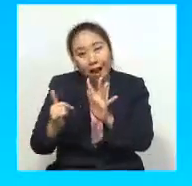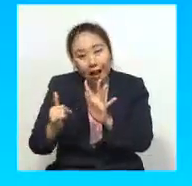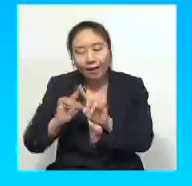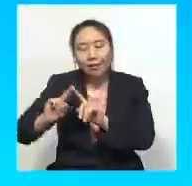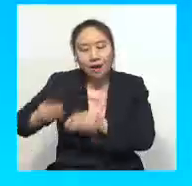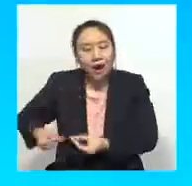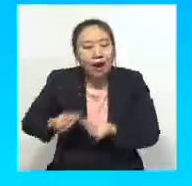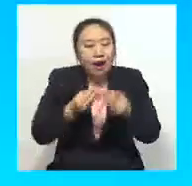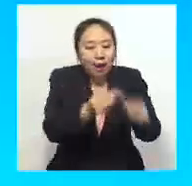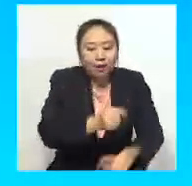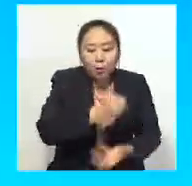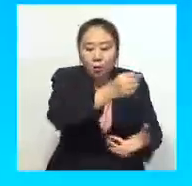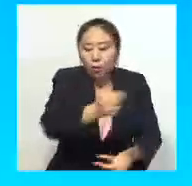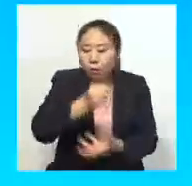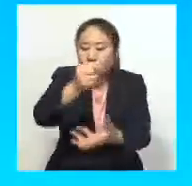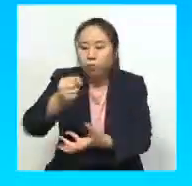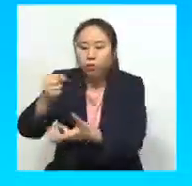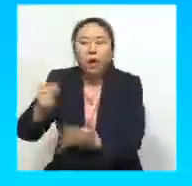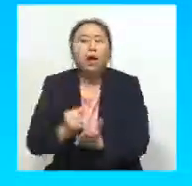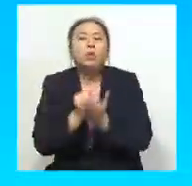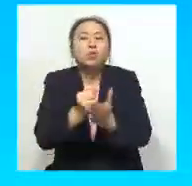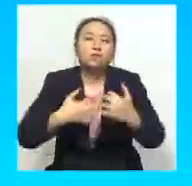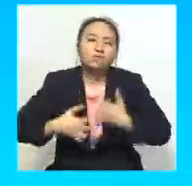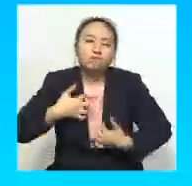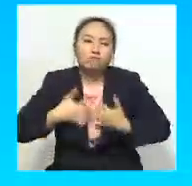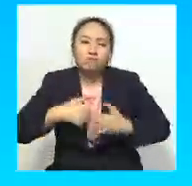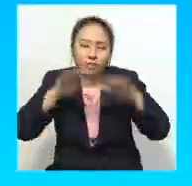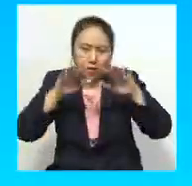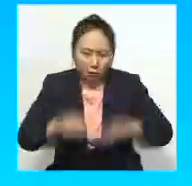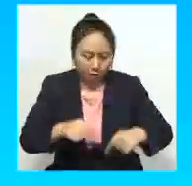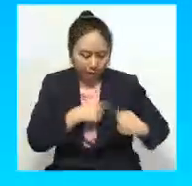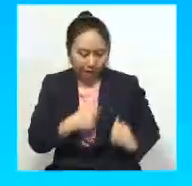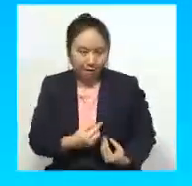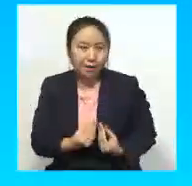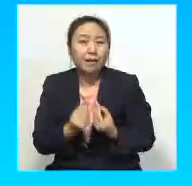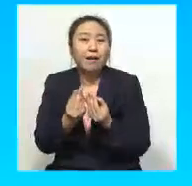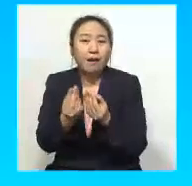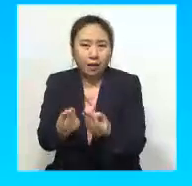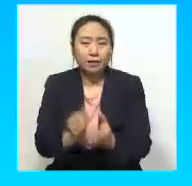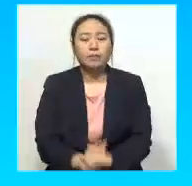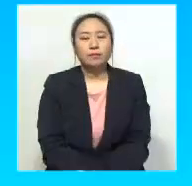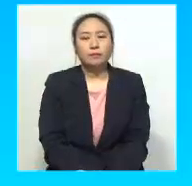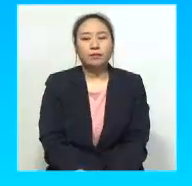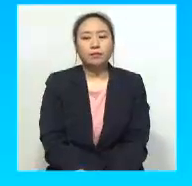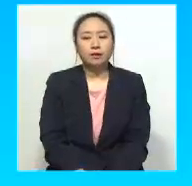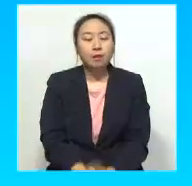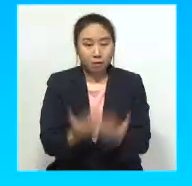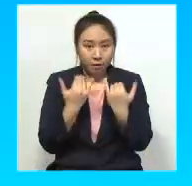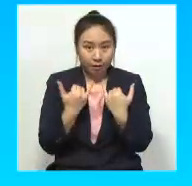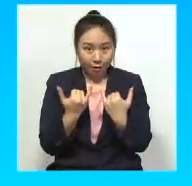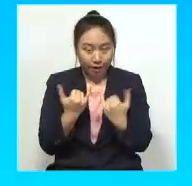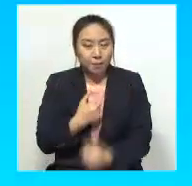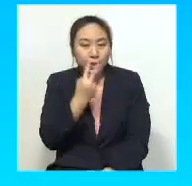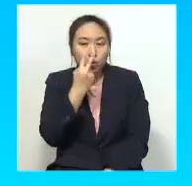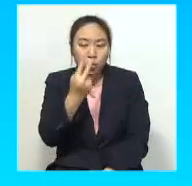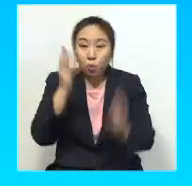กับผู้ประสบภัยเพื่อเป็นการบรรเทาความเดือดร้อนในเบื้องต้นแล้วก็ให้ขวัญกำลังใจประชาชนในพื้นที่นอกจากนี้นะคะยังลง